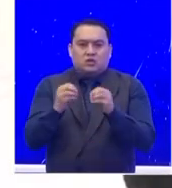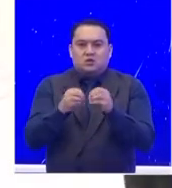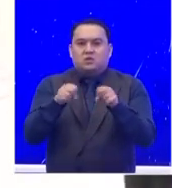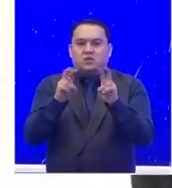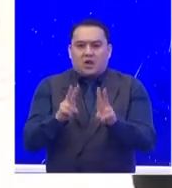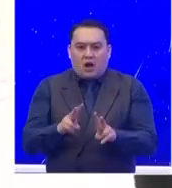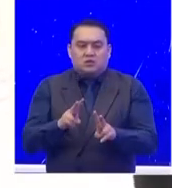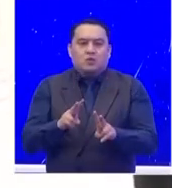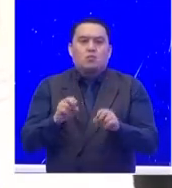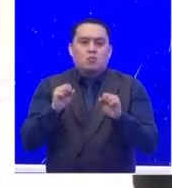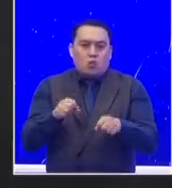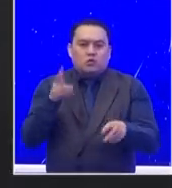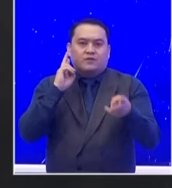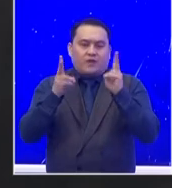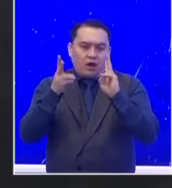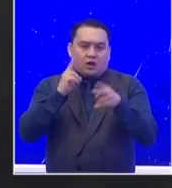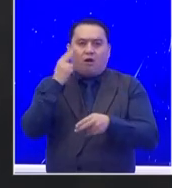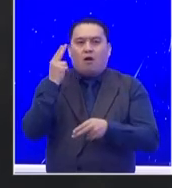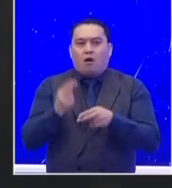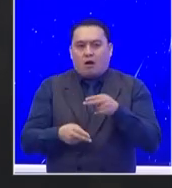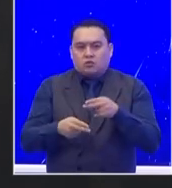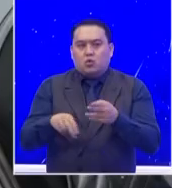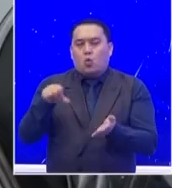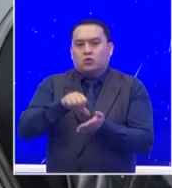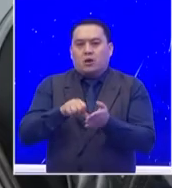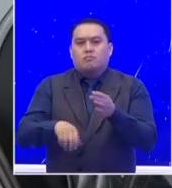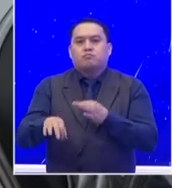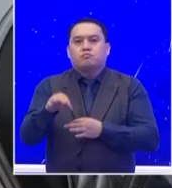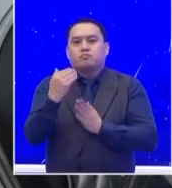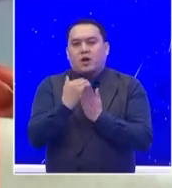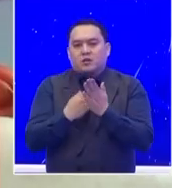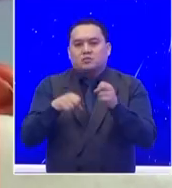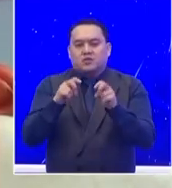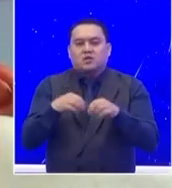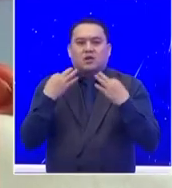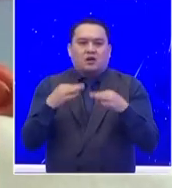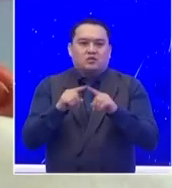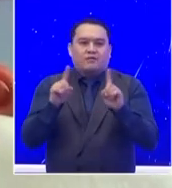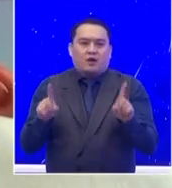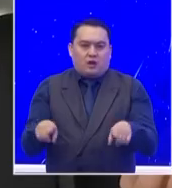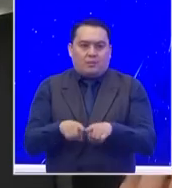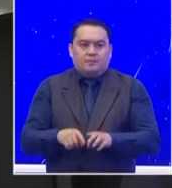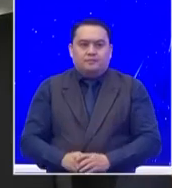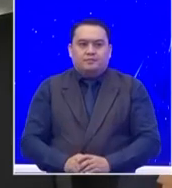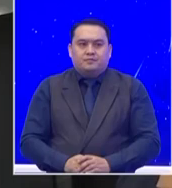в числе которых стилист и визажист. По окончании курсов участники программы получают специальные сертификаты.